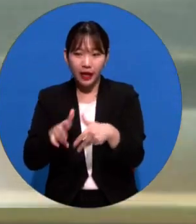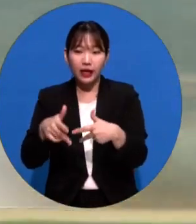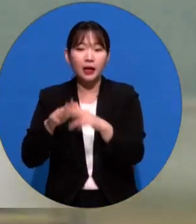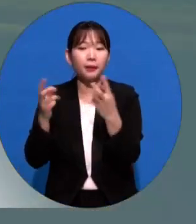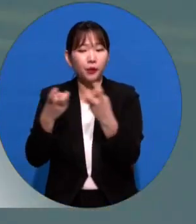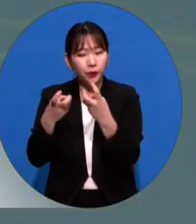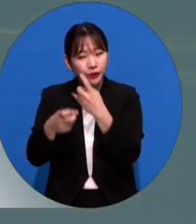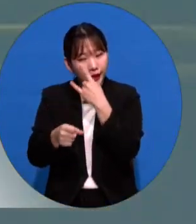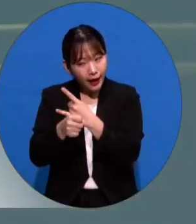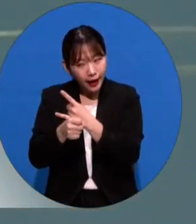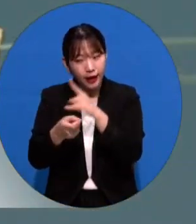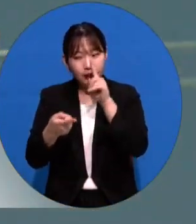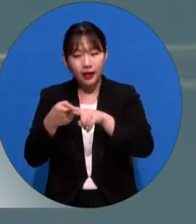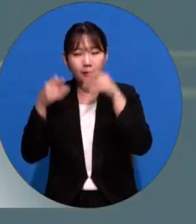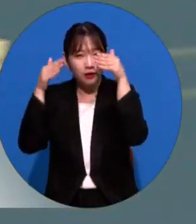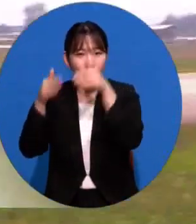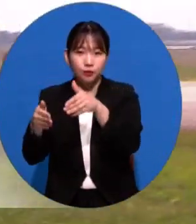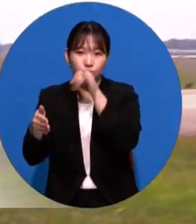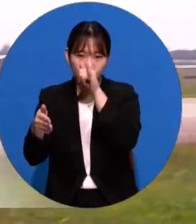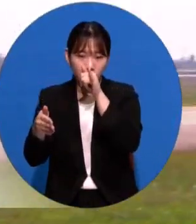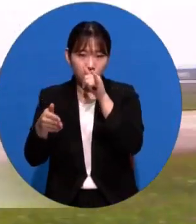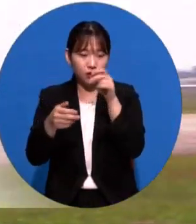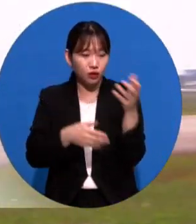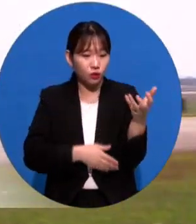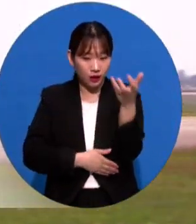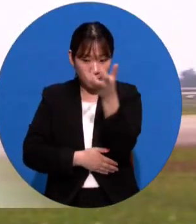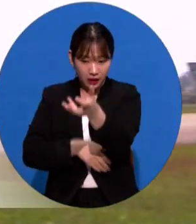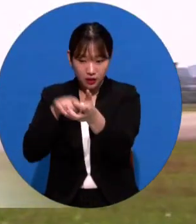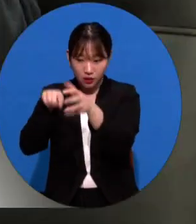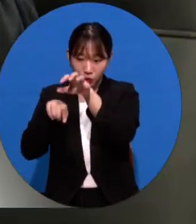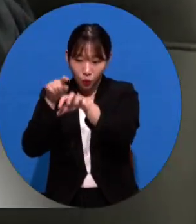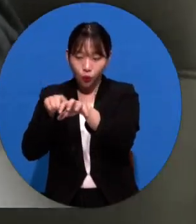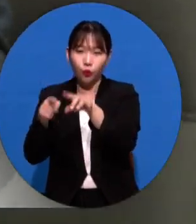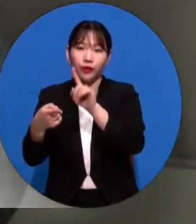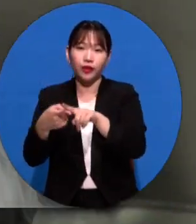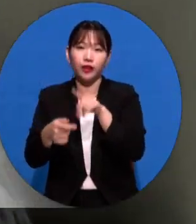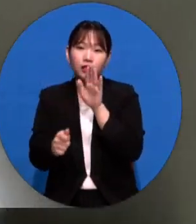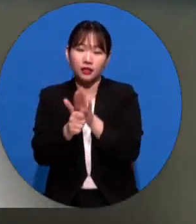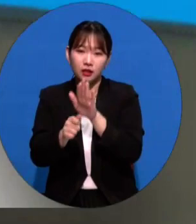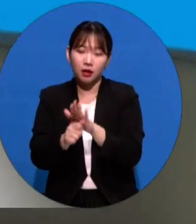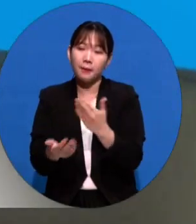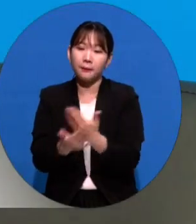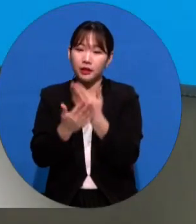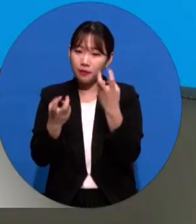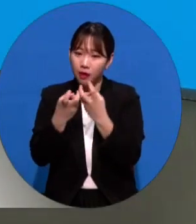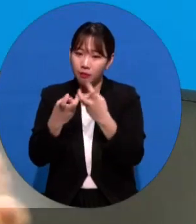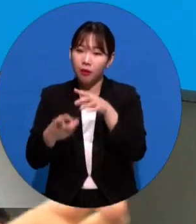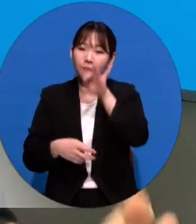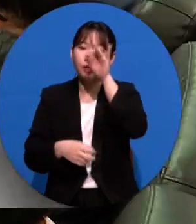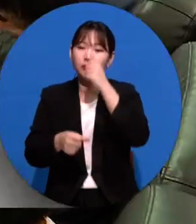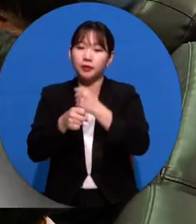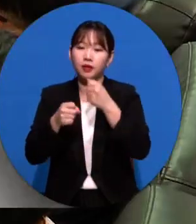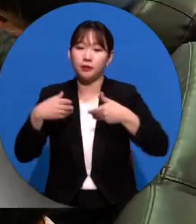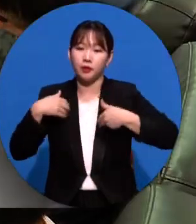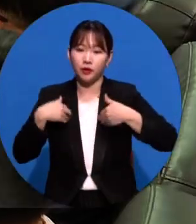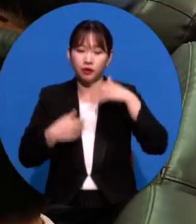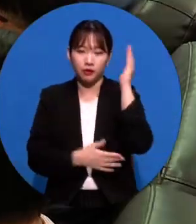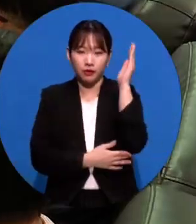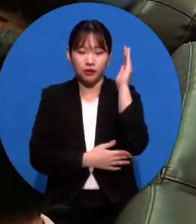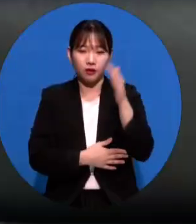어떻게 할 것인가에만 맞춰져 있다며 궁금한 이전 대상지역 지원과 발전대책이 우선 마련돼야 한다고